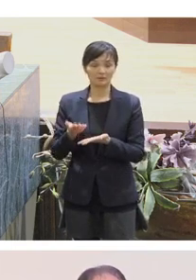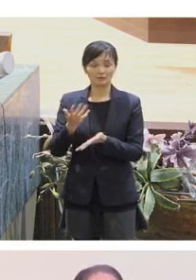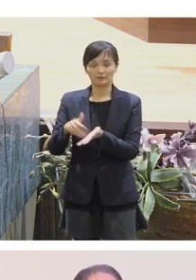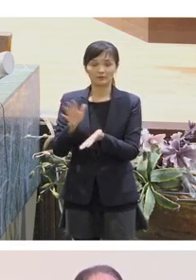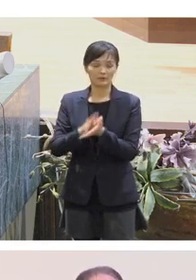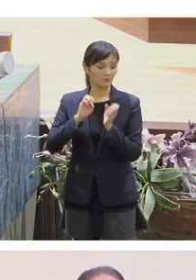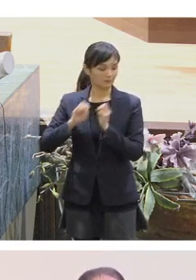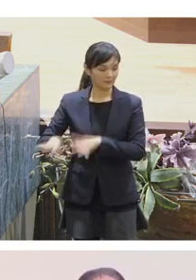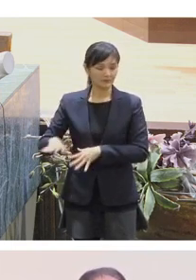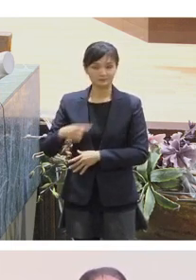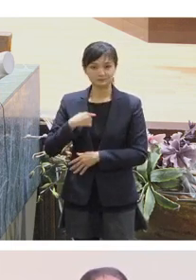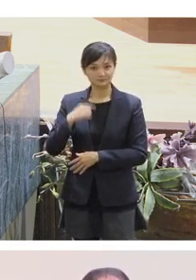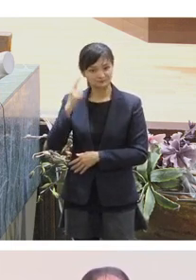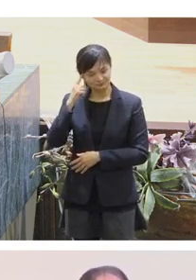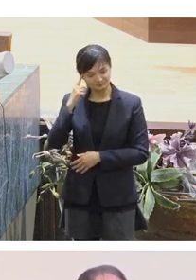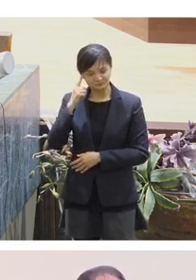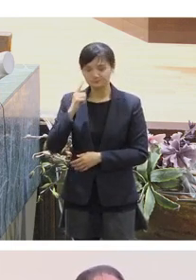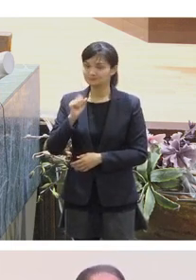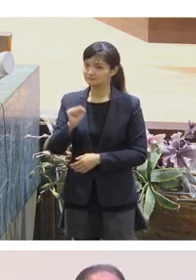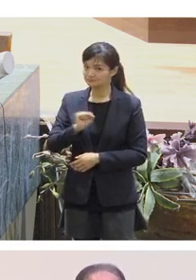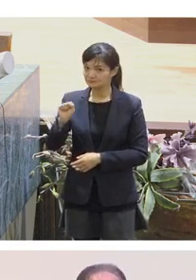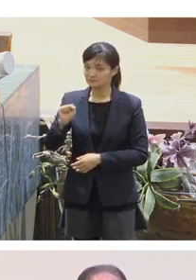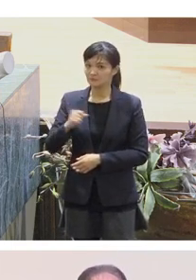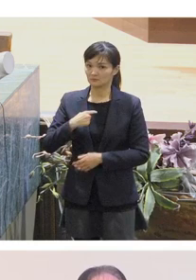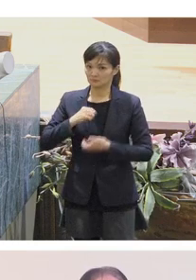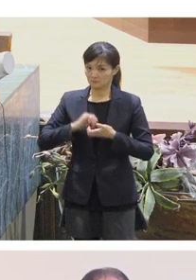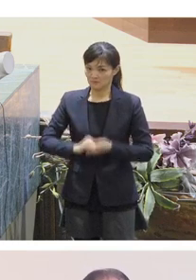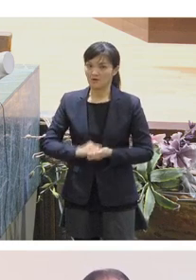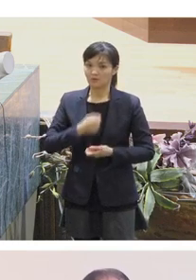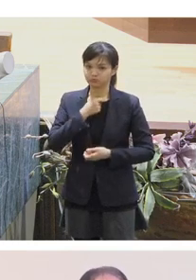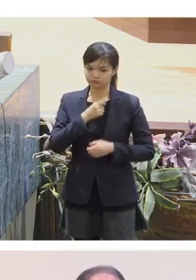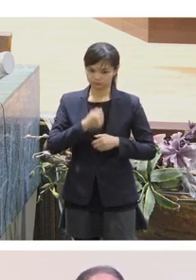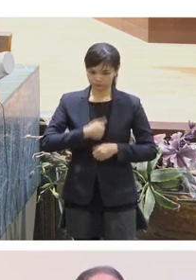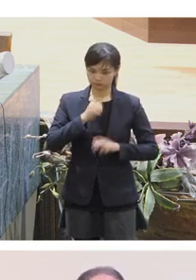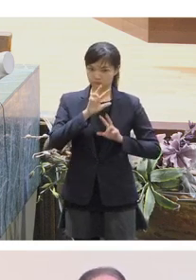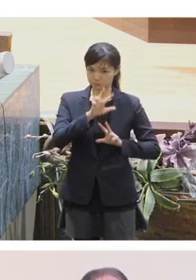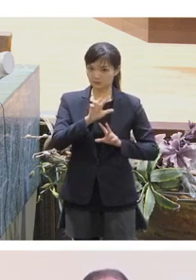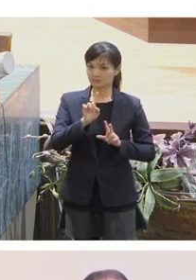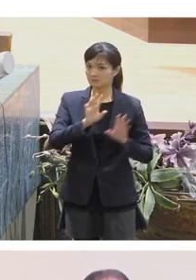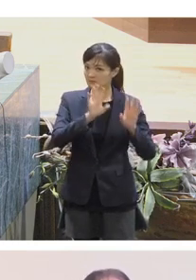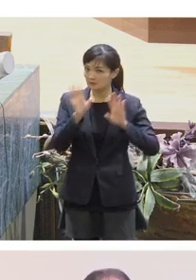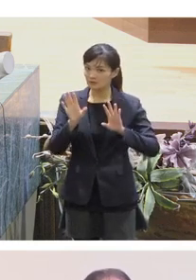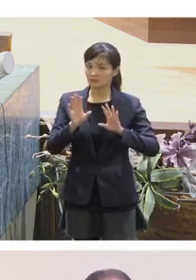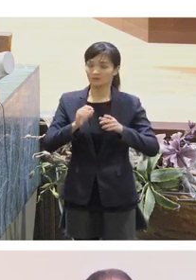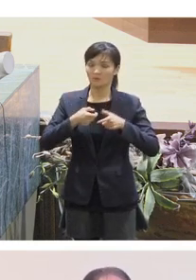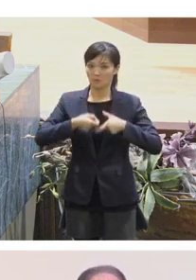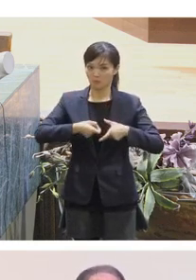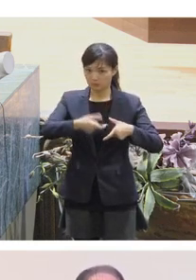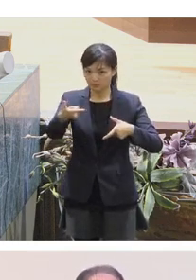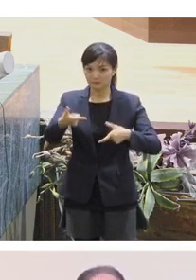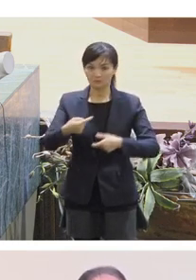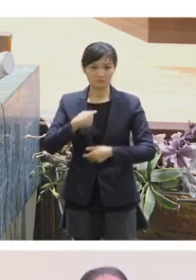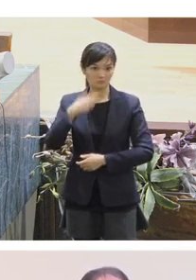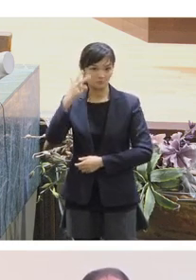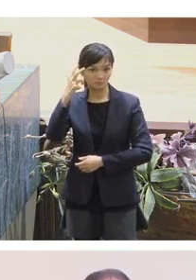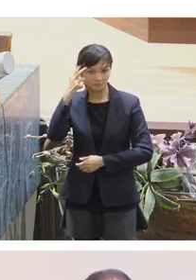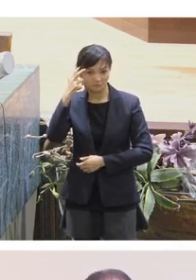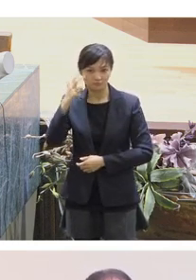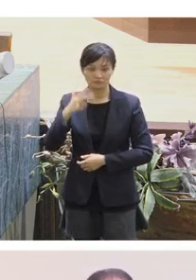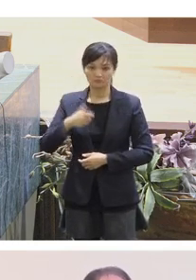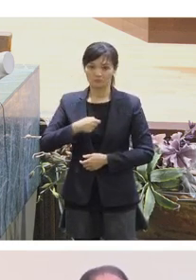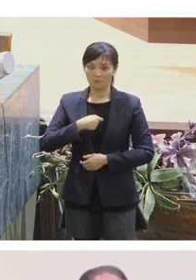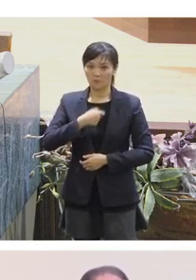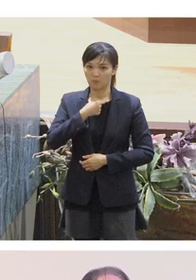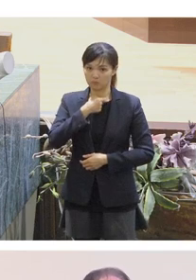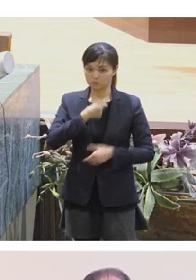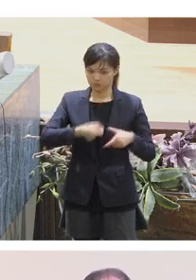公民团体，我们又就没有办法把真相告诉台湾人民。我们要坚持真相，因为